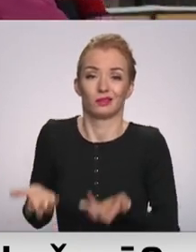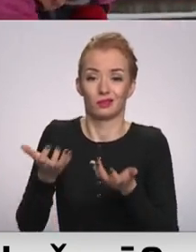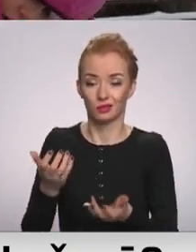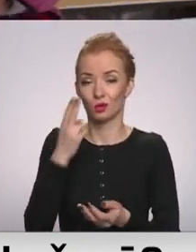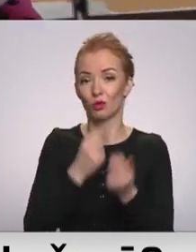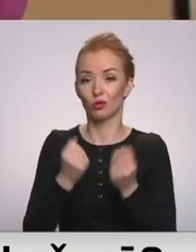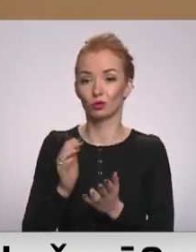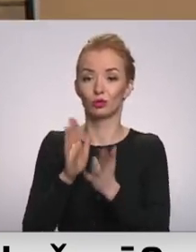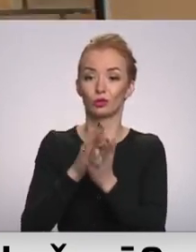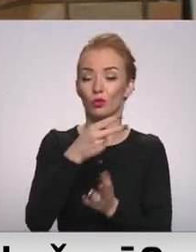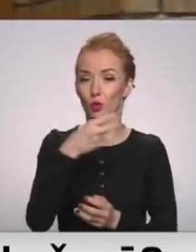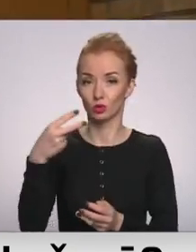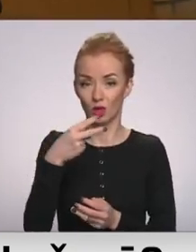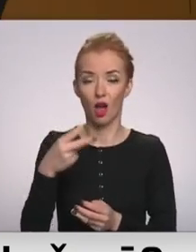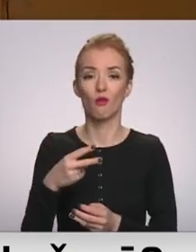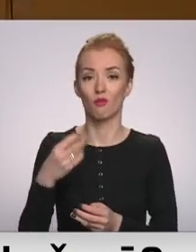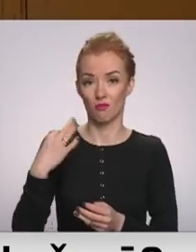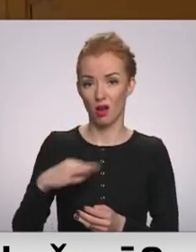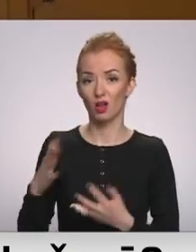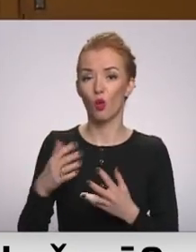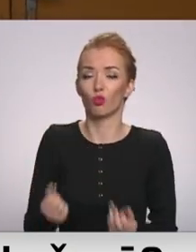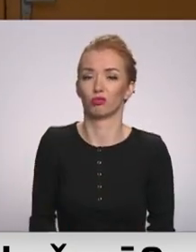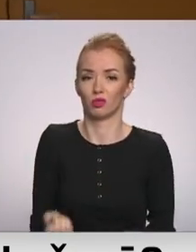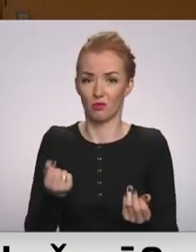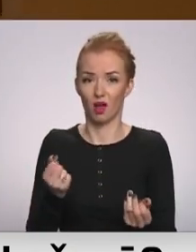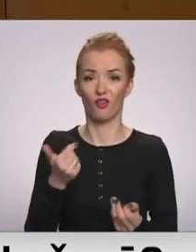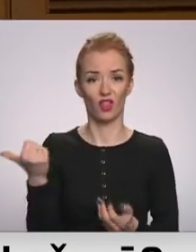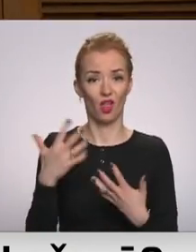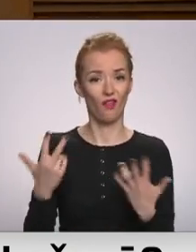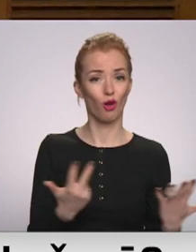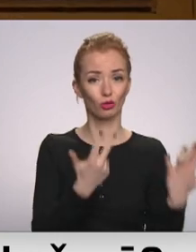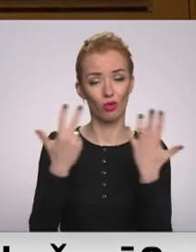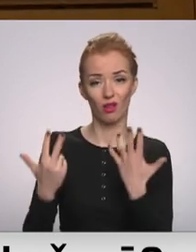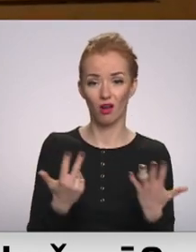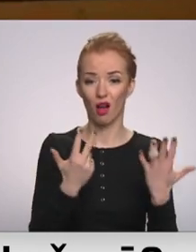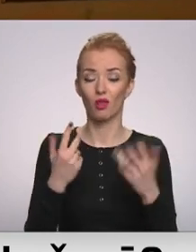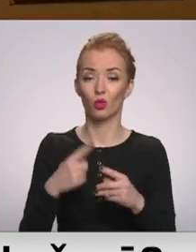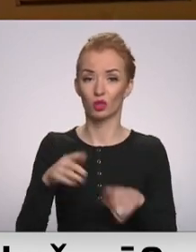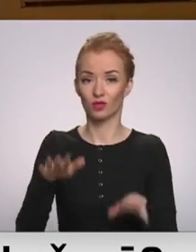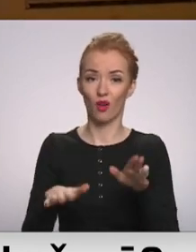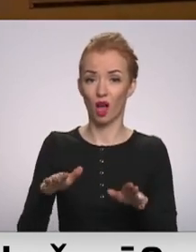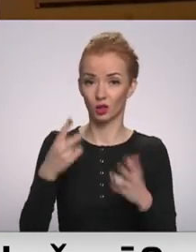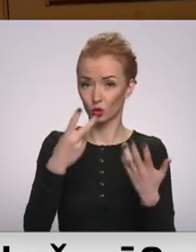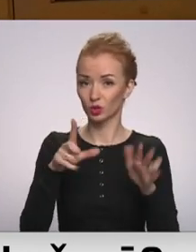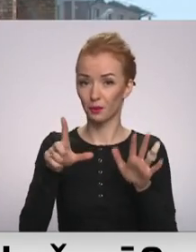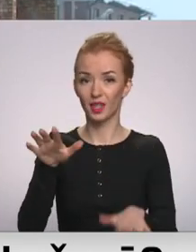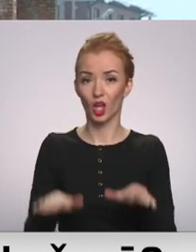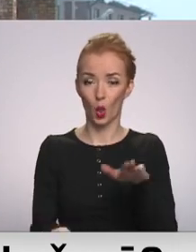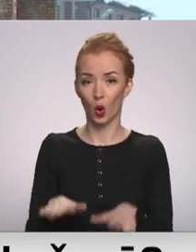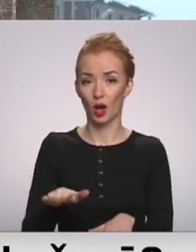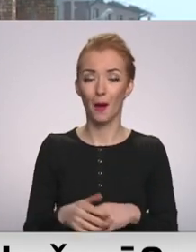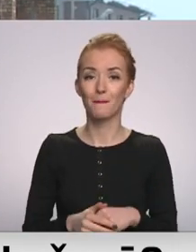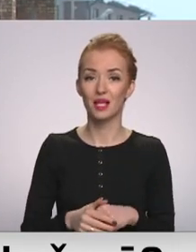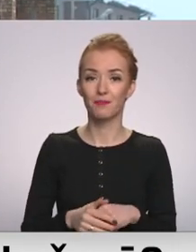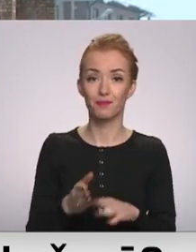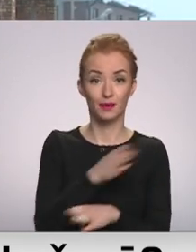Un viņa jau ir smaga, Diānai 8 gadi jau ir, un svars jau 27 kg. Pirms